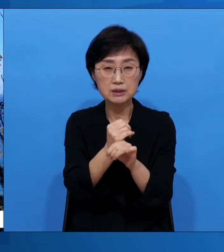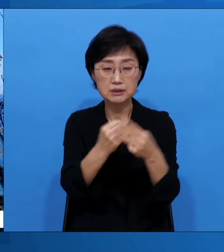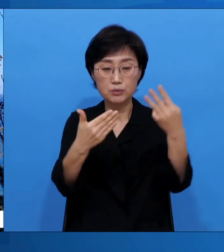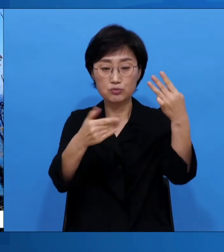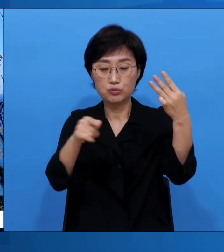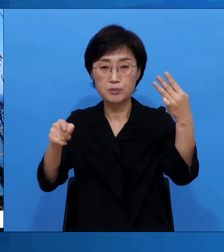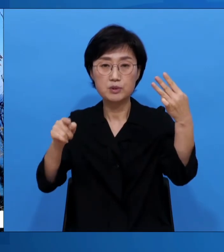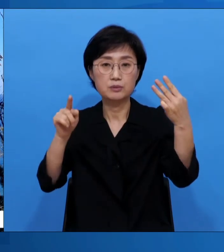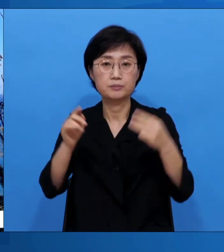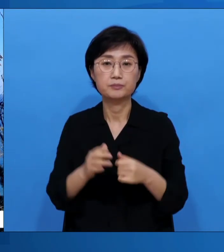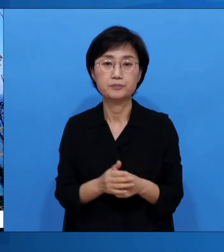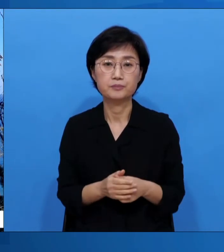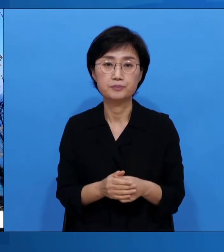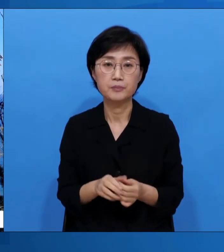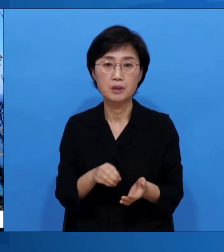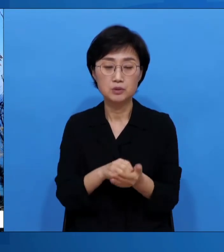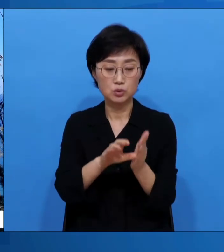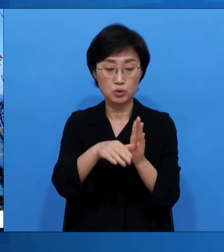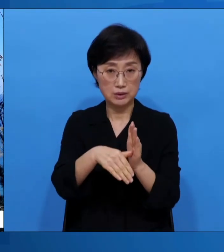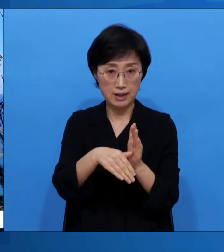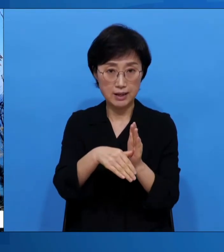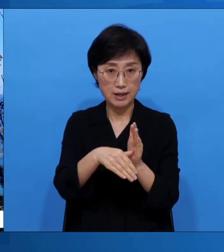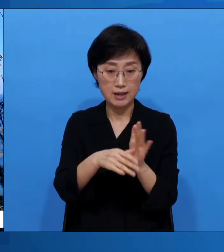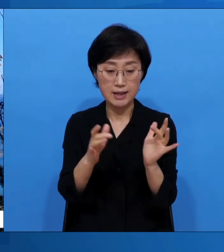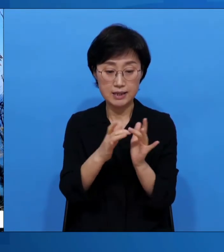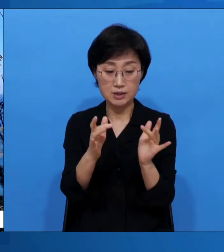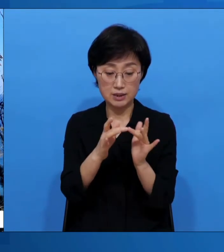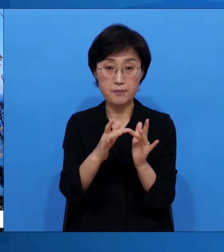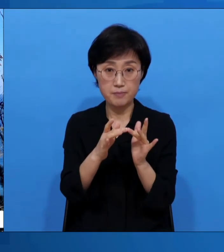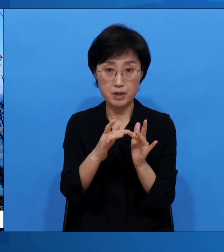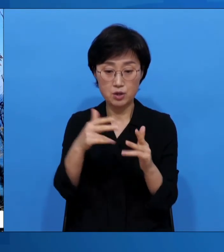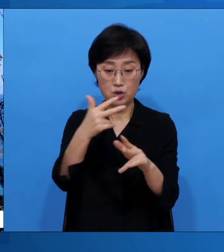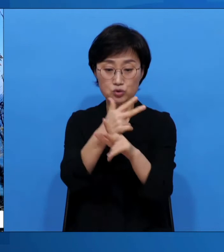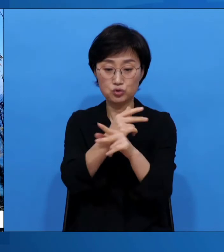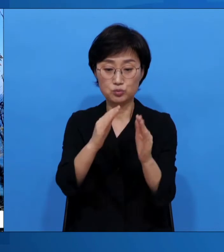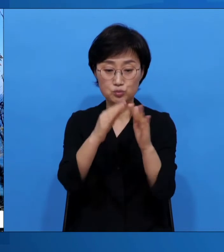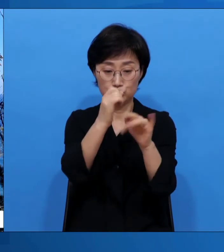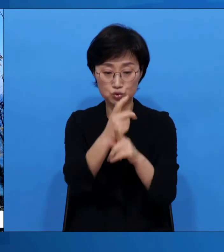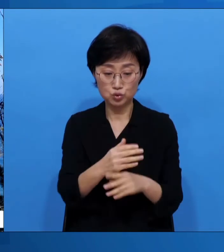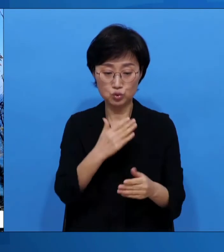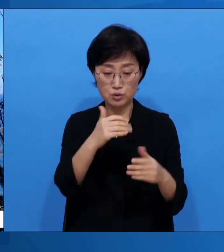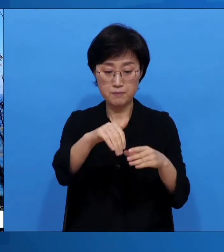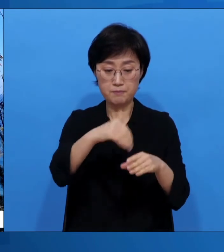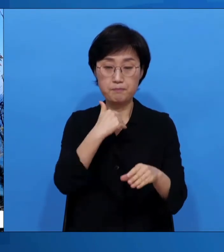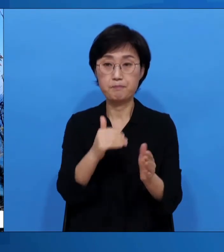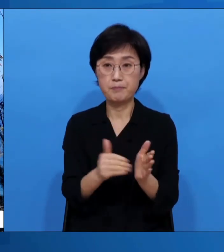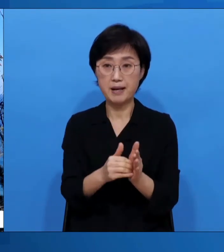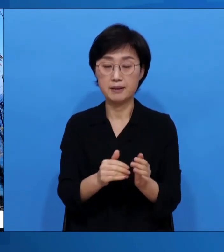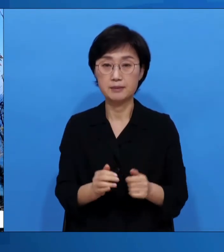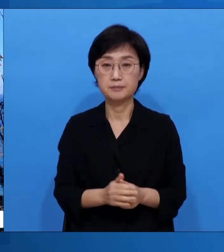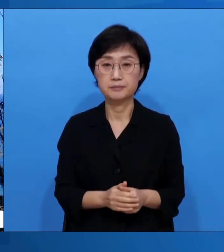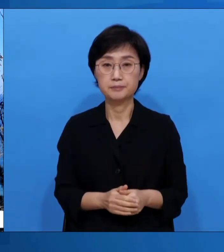열립니다. 등록 시 입력한 이메일로 줌 링크가 발송됐습니다.